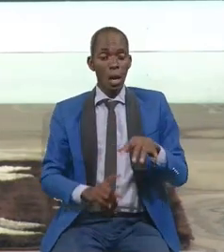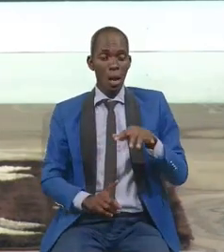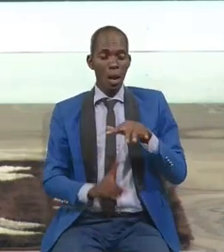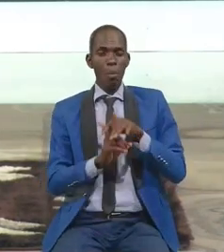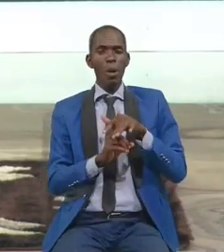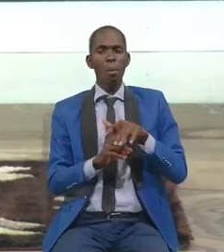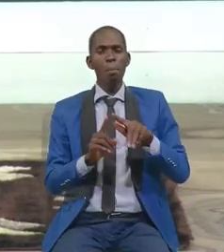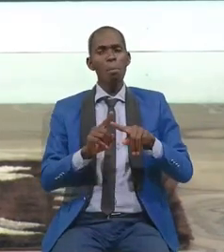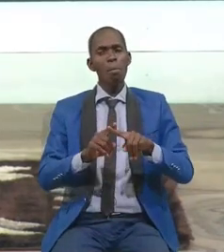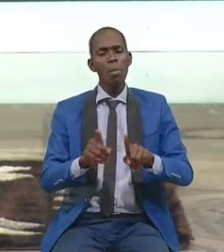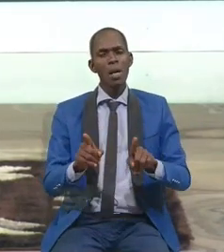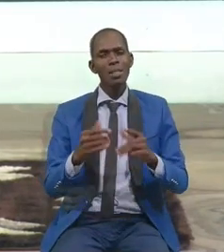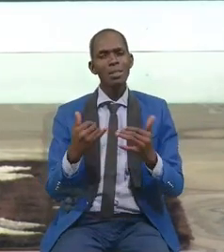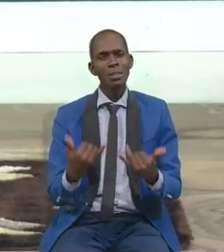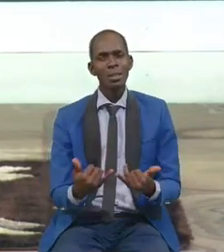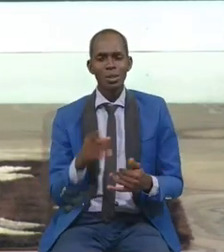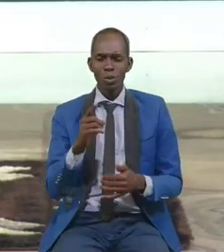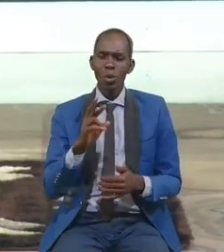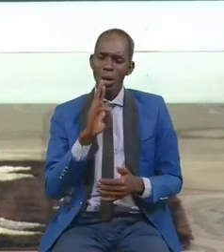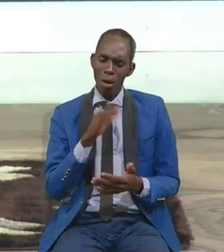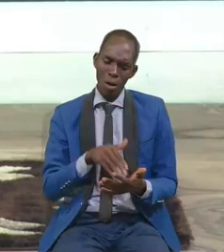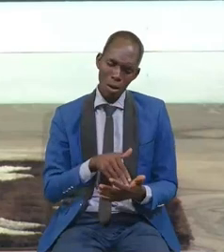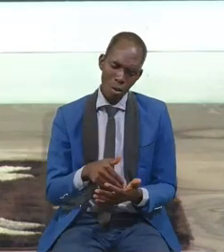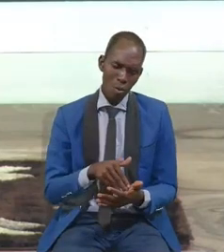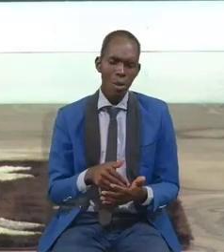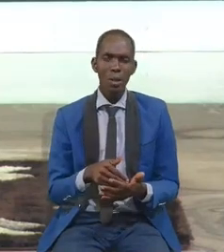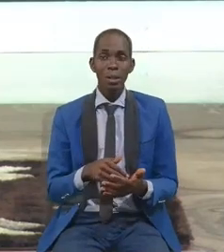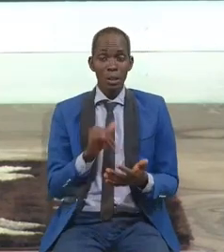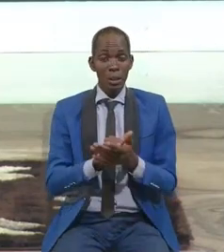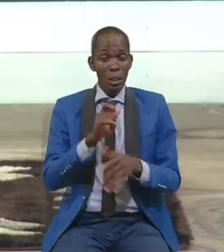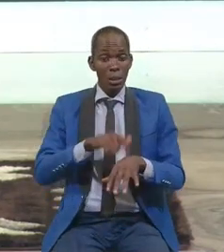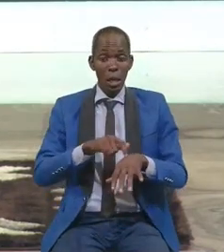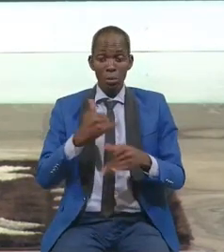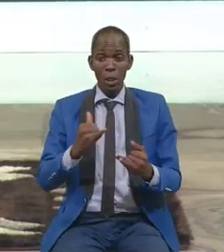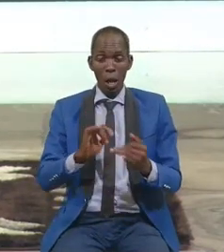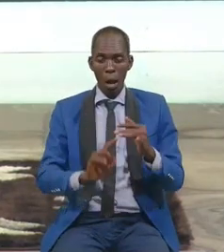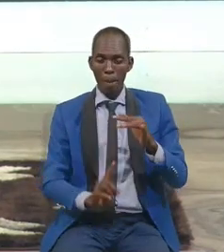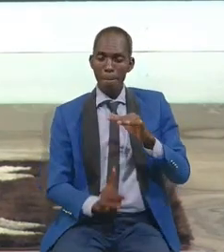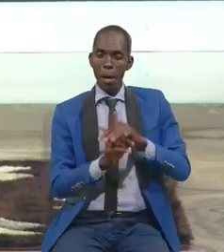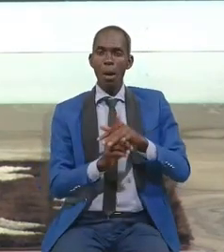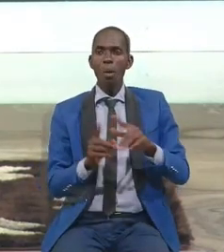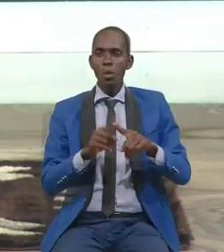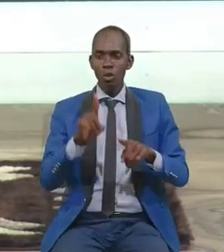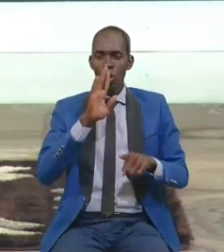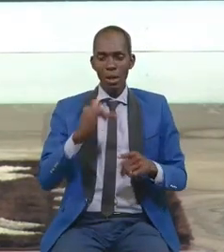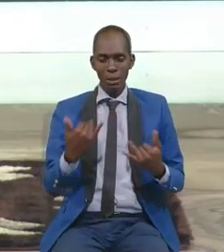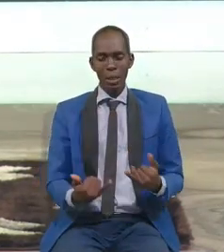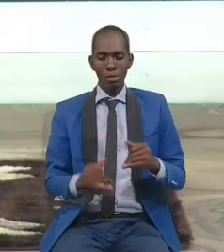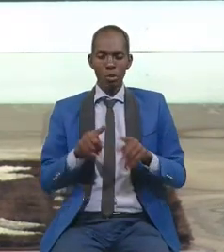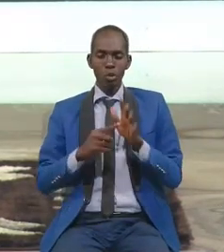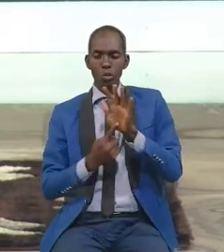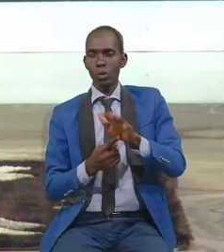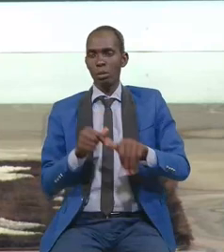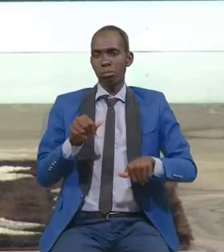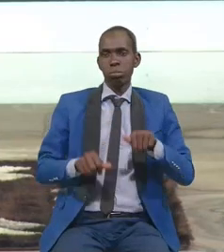faible, le moment est arrivé maintenant, et maintenant tu doutes, maintenant le moment vient maintenant, et tu